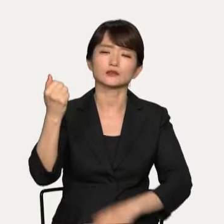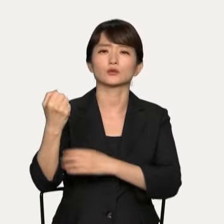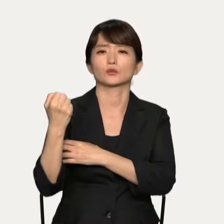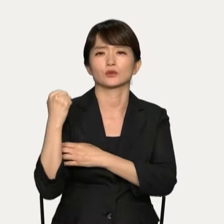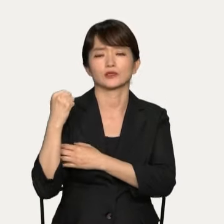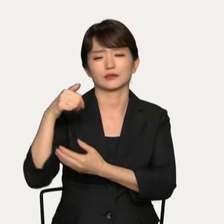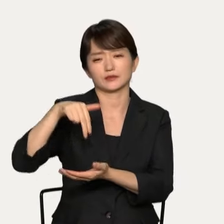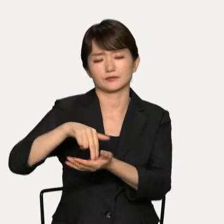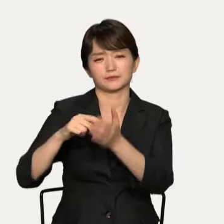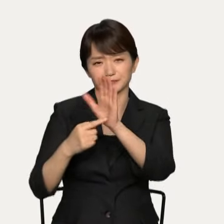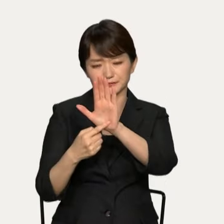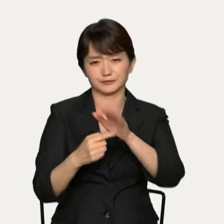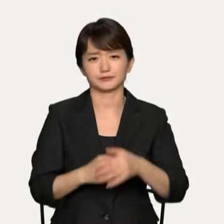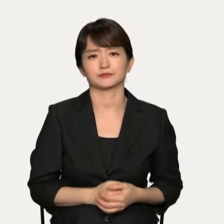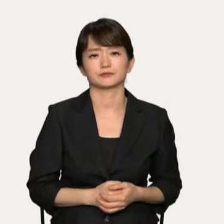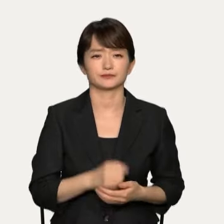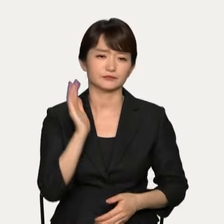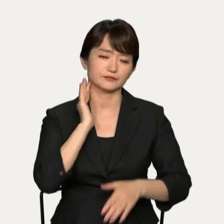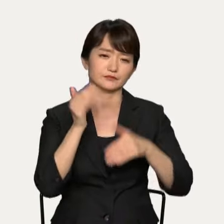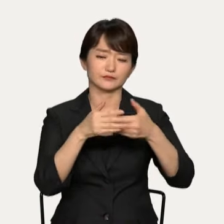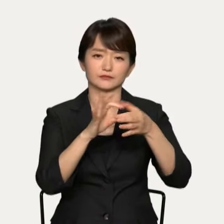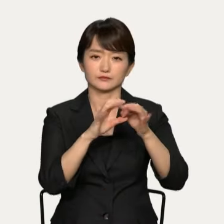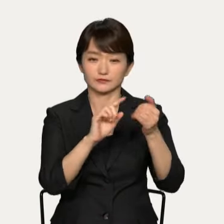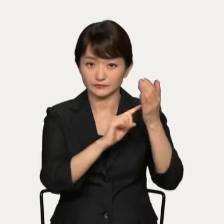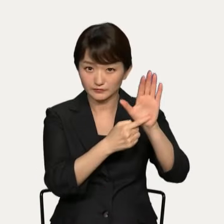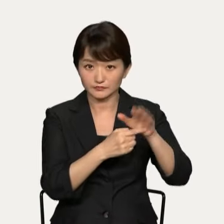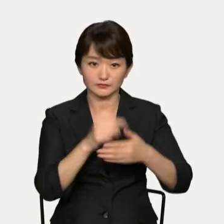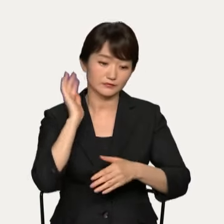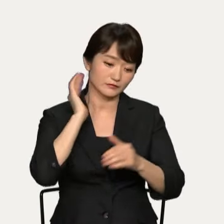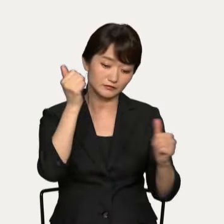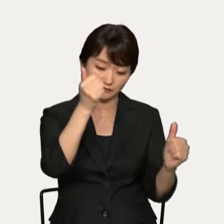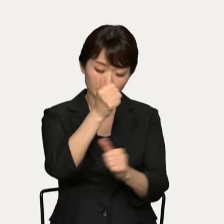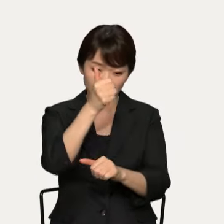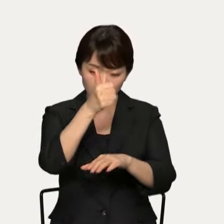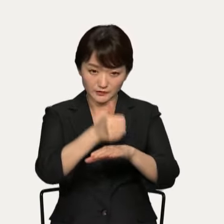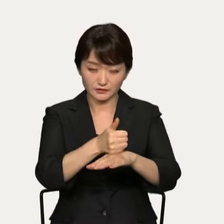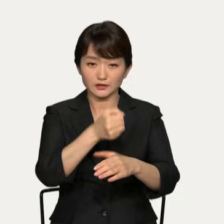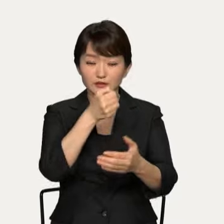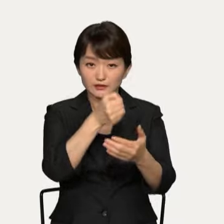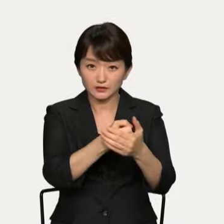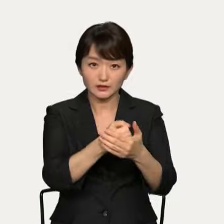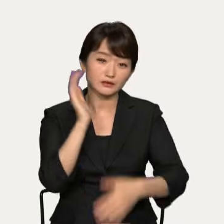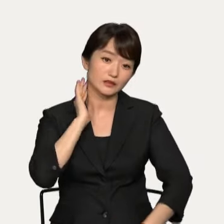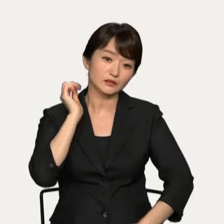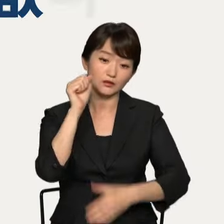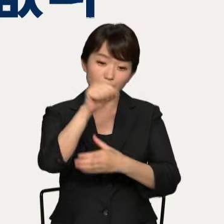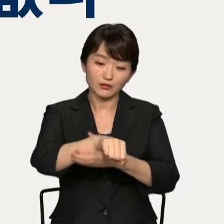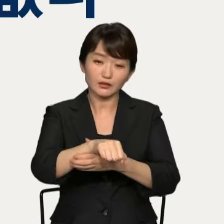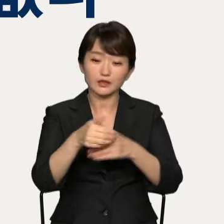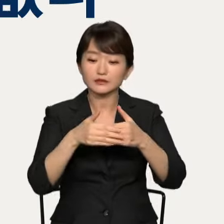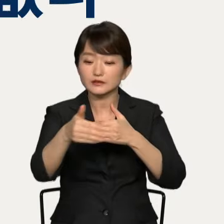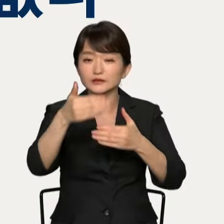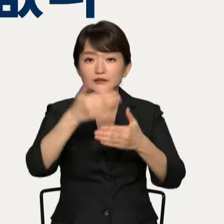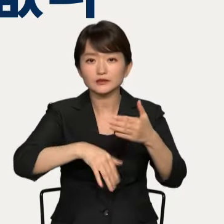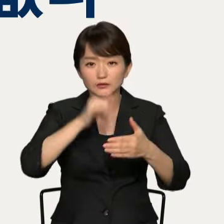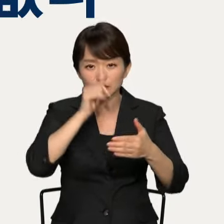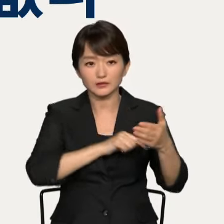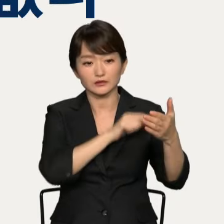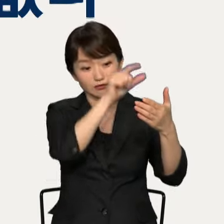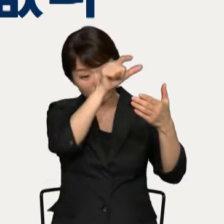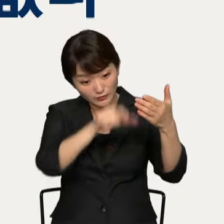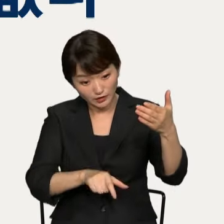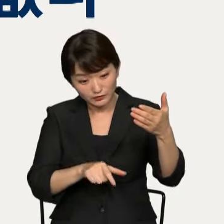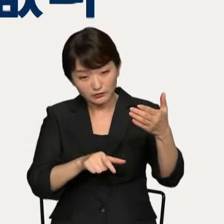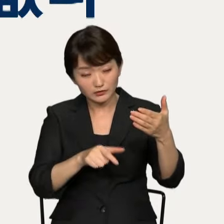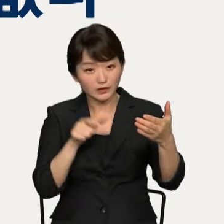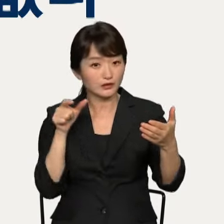냈습니다 대통령실 관계자는 또 국무회의 의결과 대통령의 제가 등 아직 절차가 남아 있고 명단이 정된 바